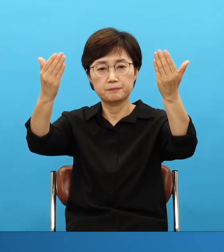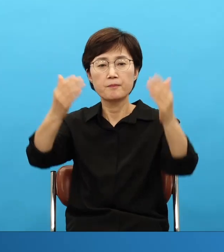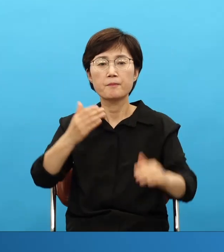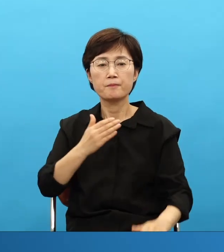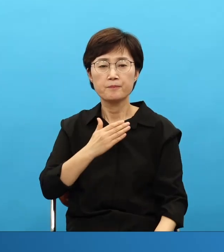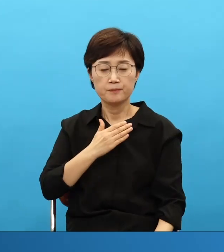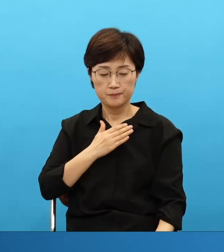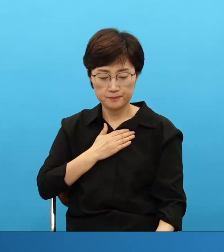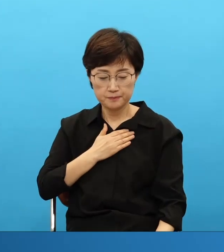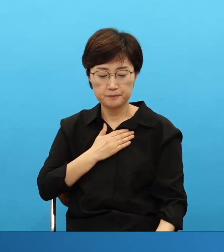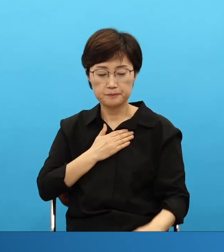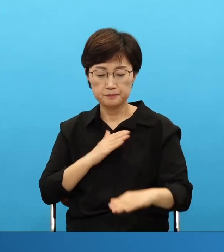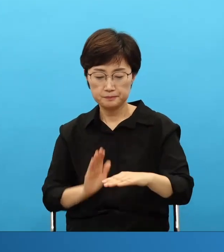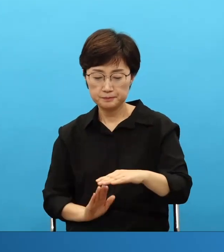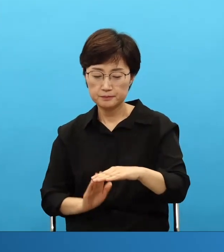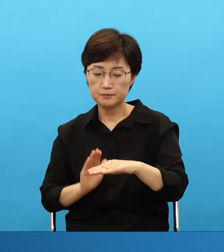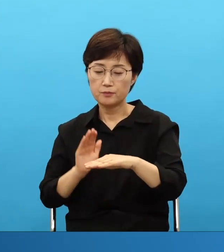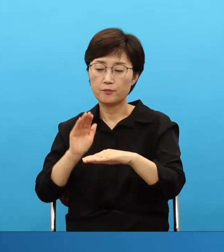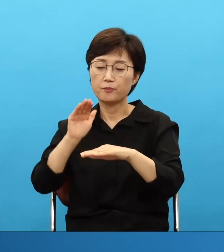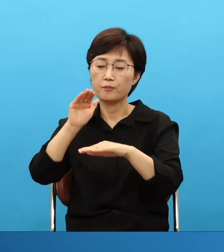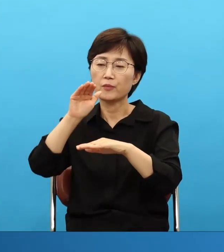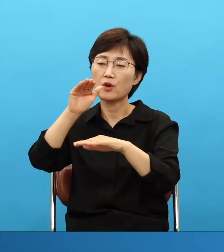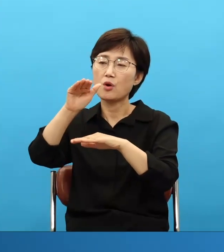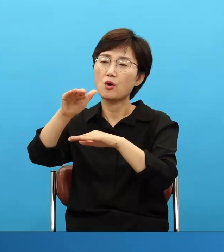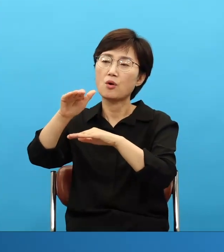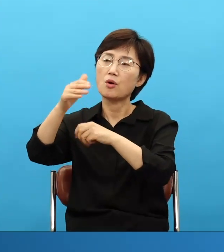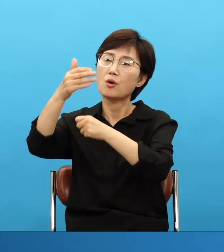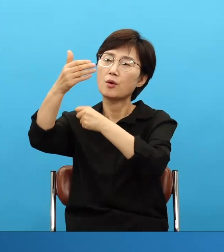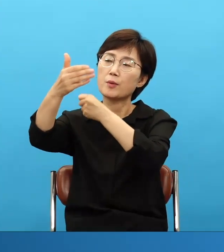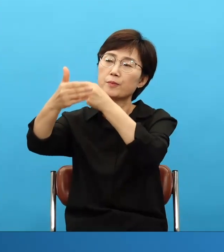찬양하라 나를